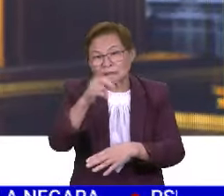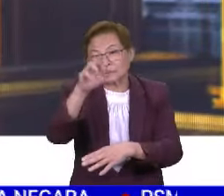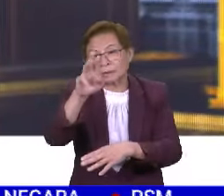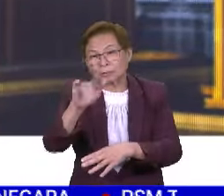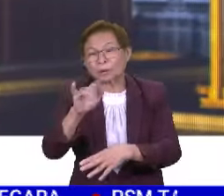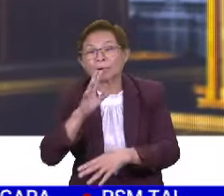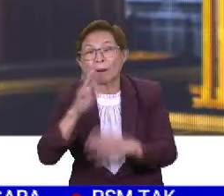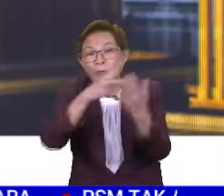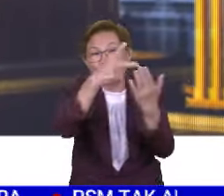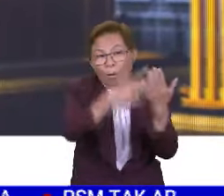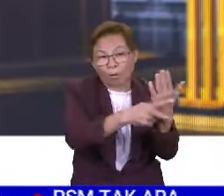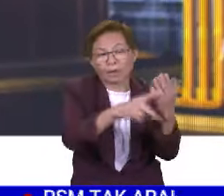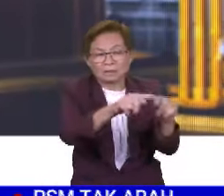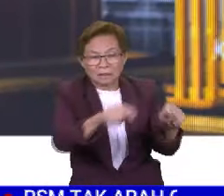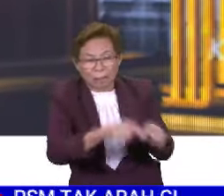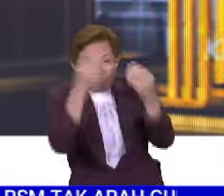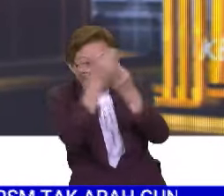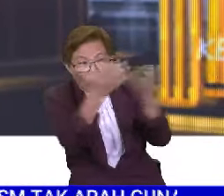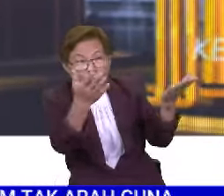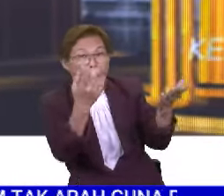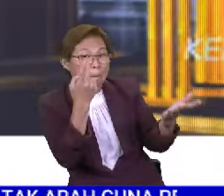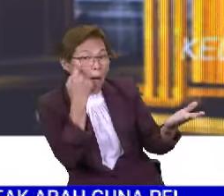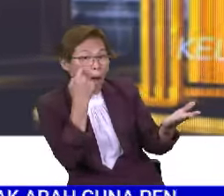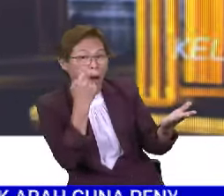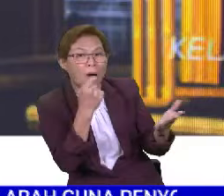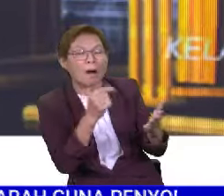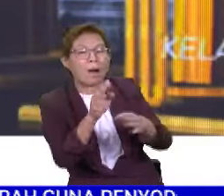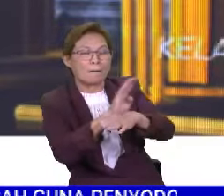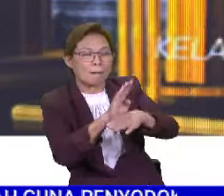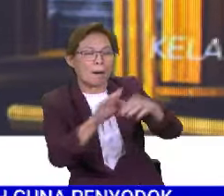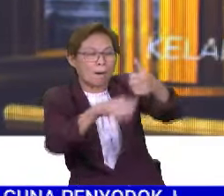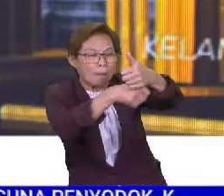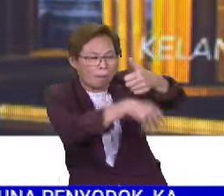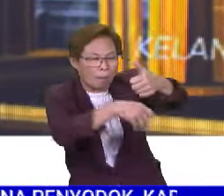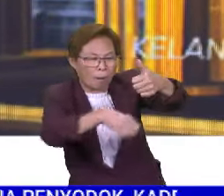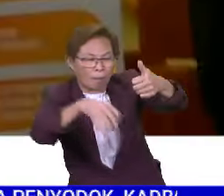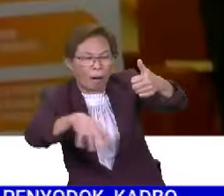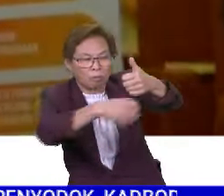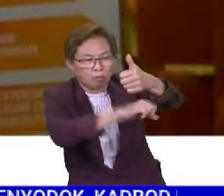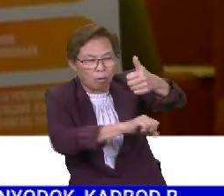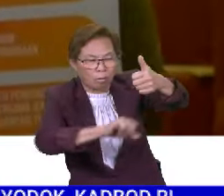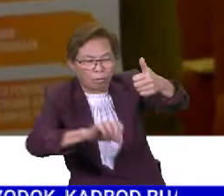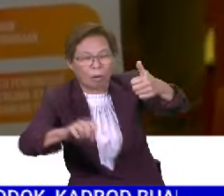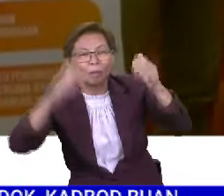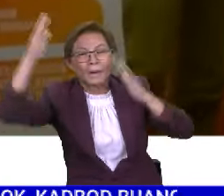berkata, program itu menjadi platform informasi terkini mengenai perniagaan franchise di Malaysia.